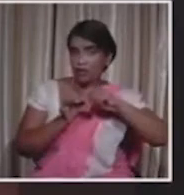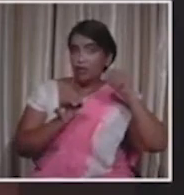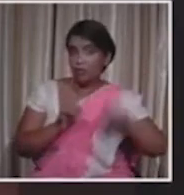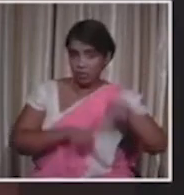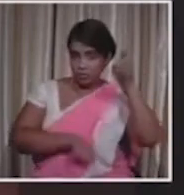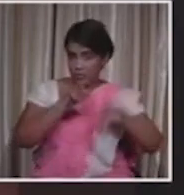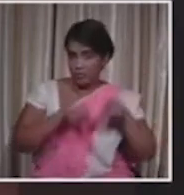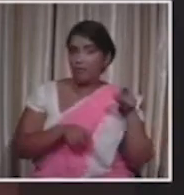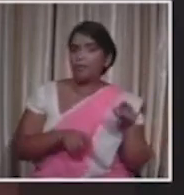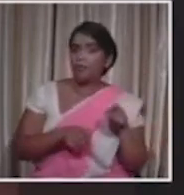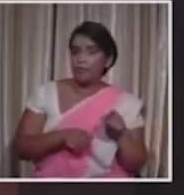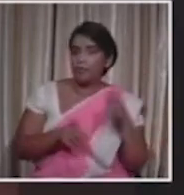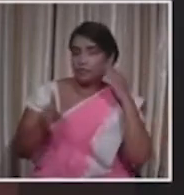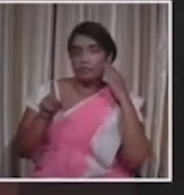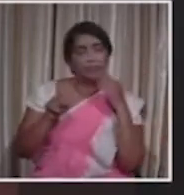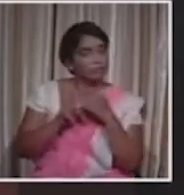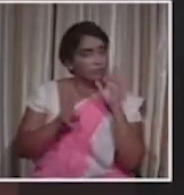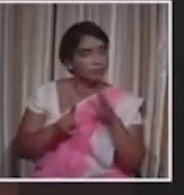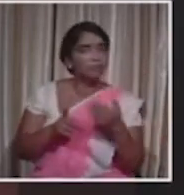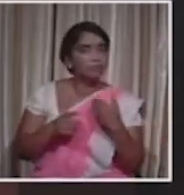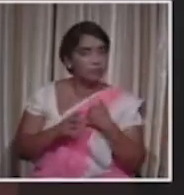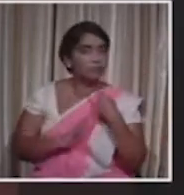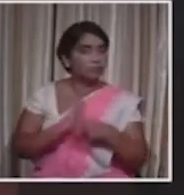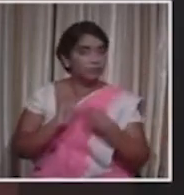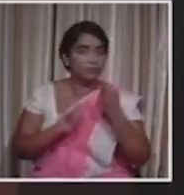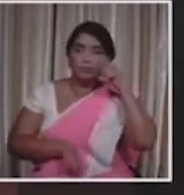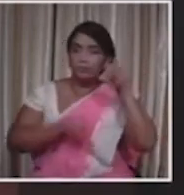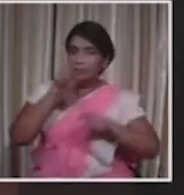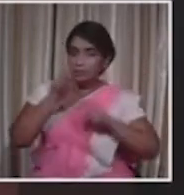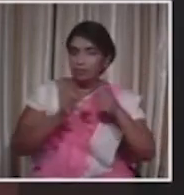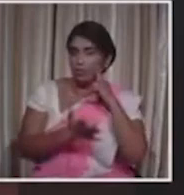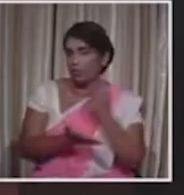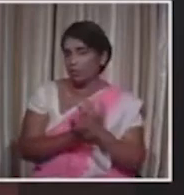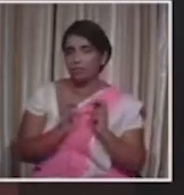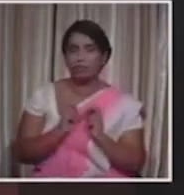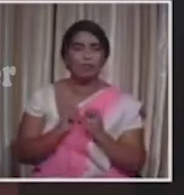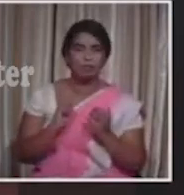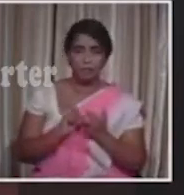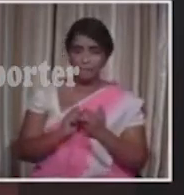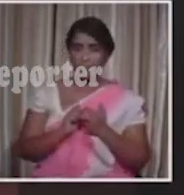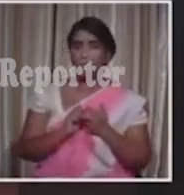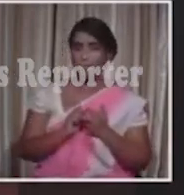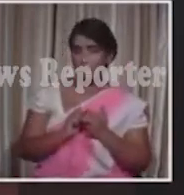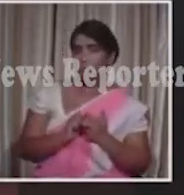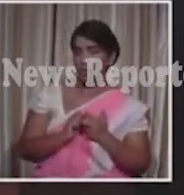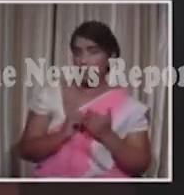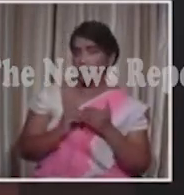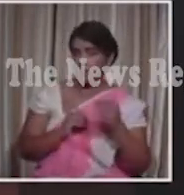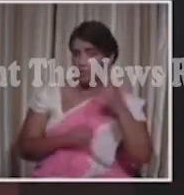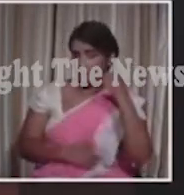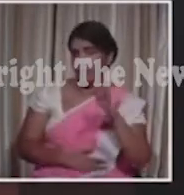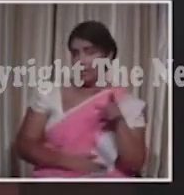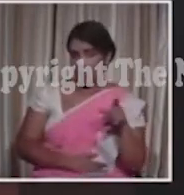නිලධාරීන් මේ තත්ත්වය තුළ මම හිතන රටේ ජනතාව බරපතල අපහසුතාවයකට ලක් වෙනවා කියන එක